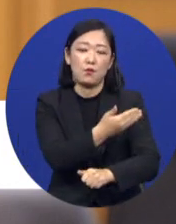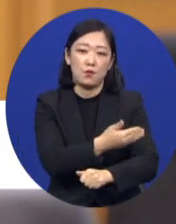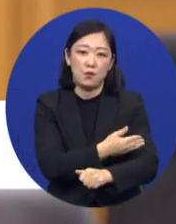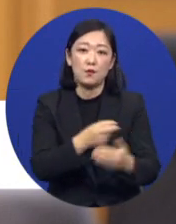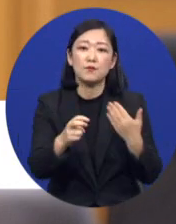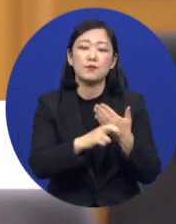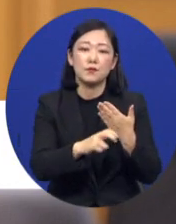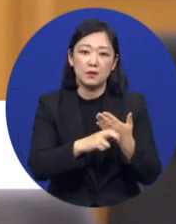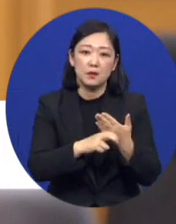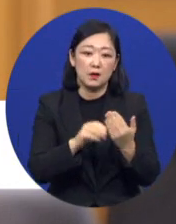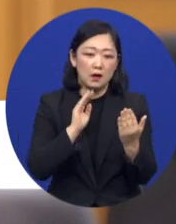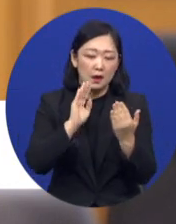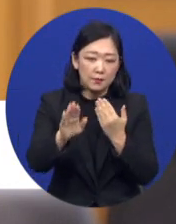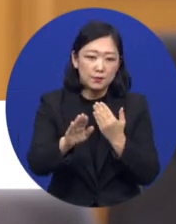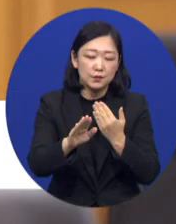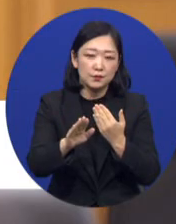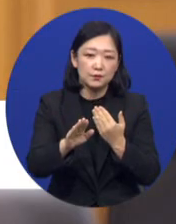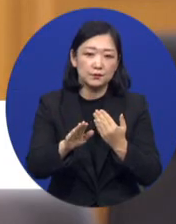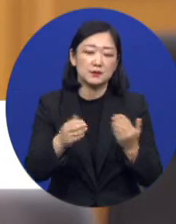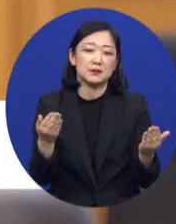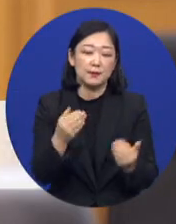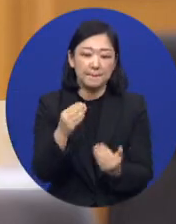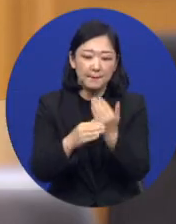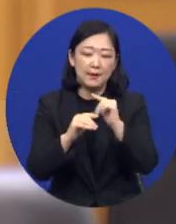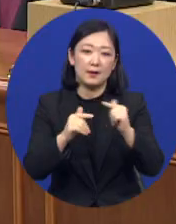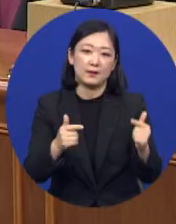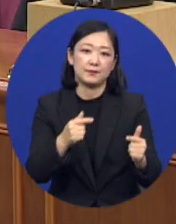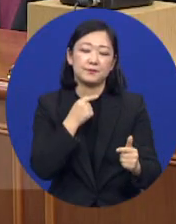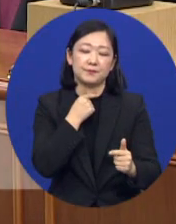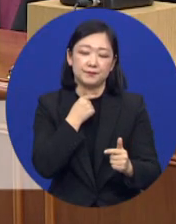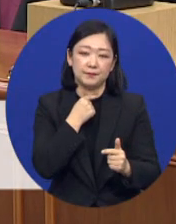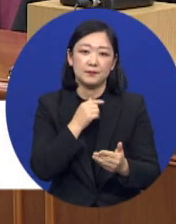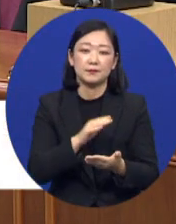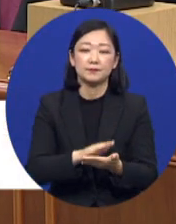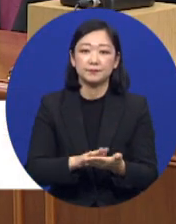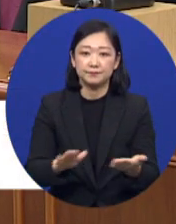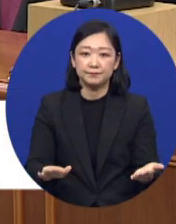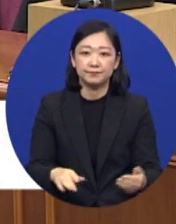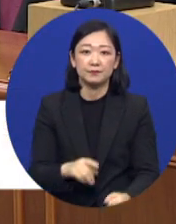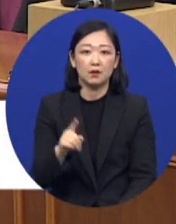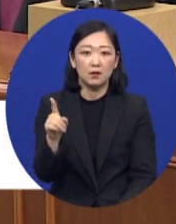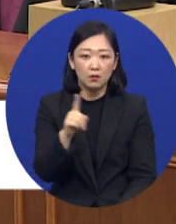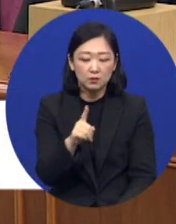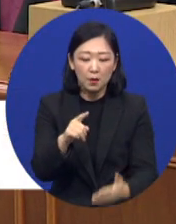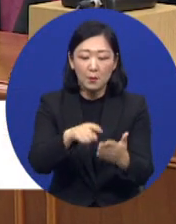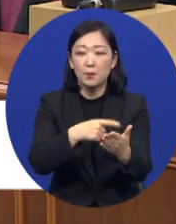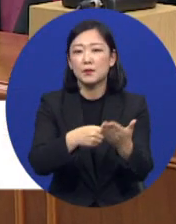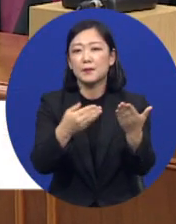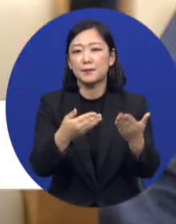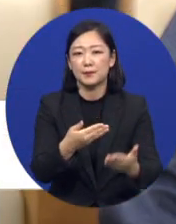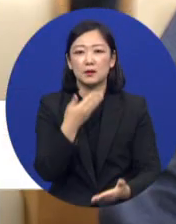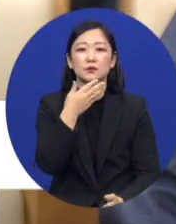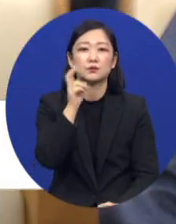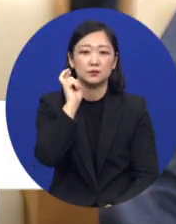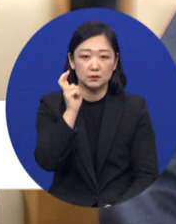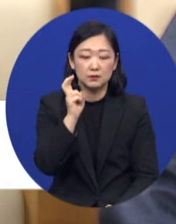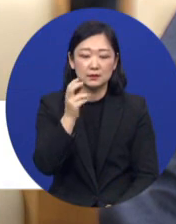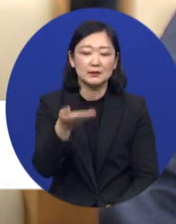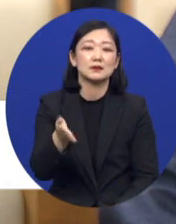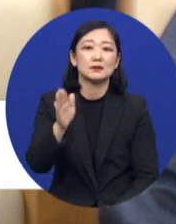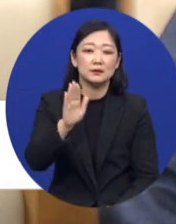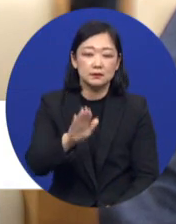앞으로 다시는 이와 같은 비극이 없기를 진심으로 바랍니다. 그 어떠한 것으로 보상받을 수 있겠습니까?